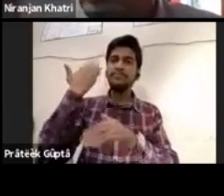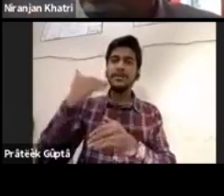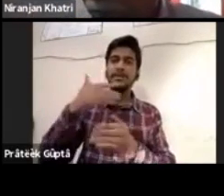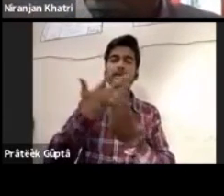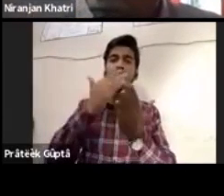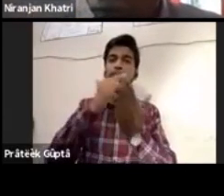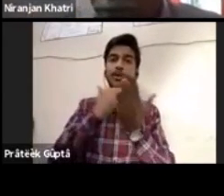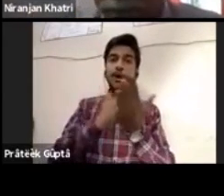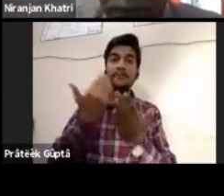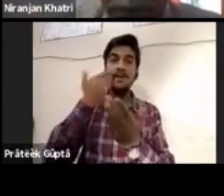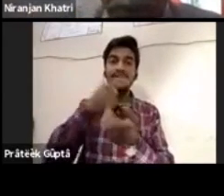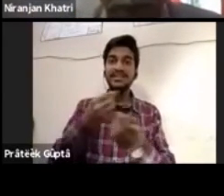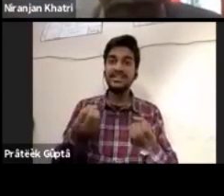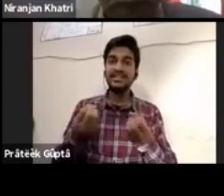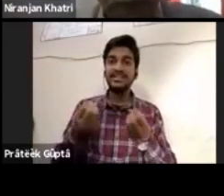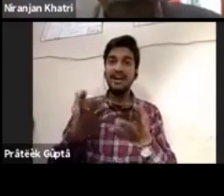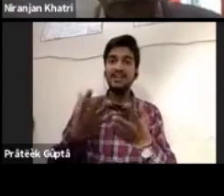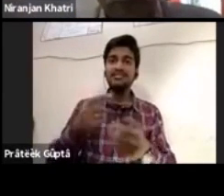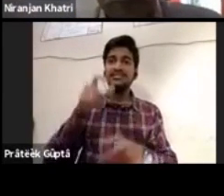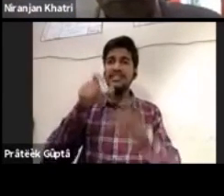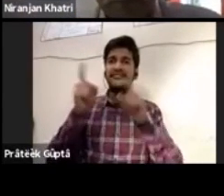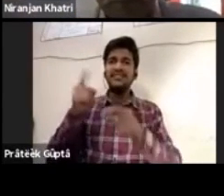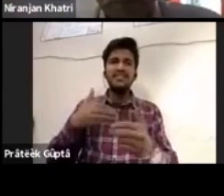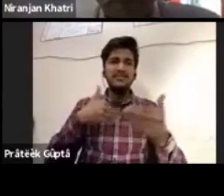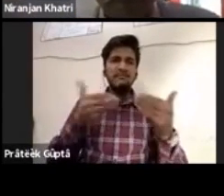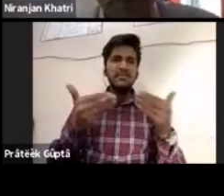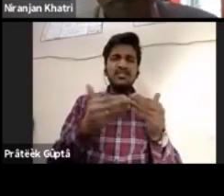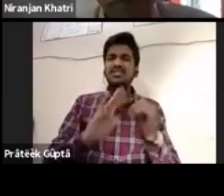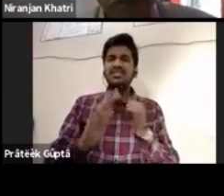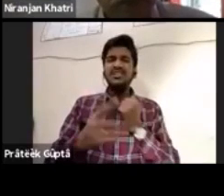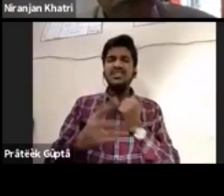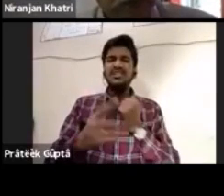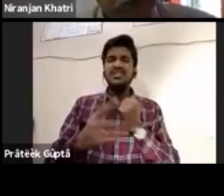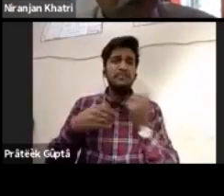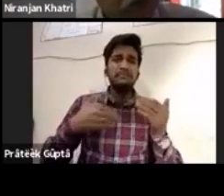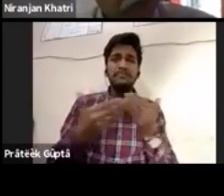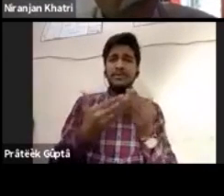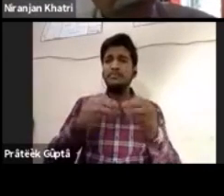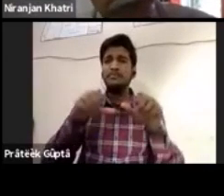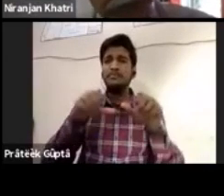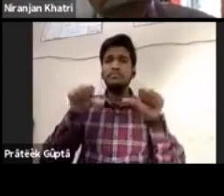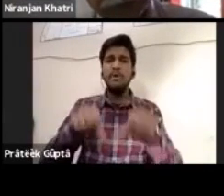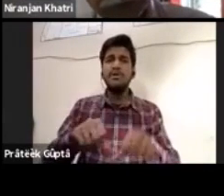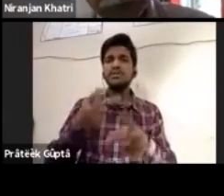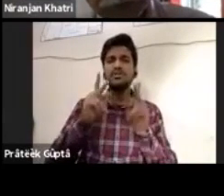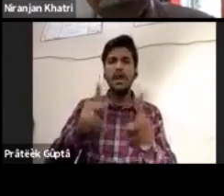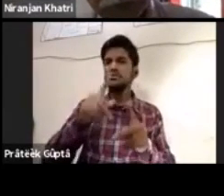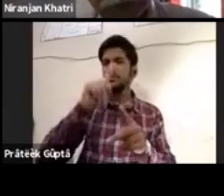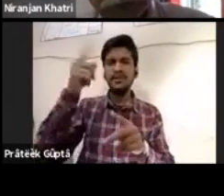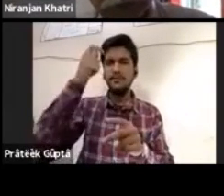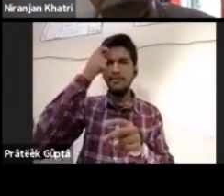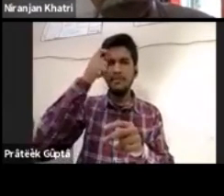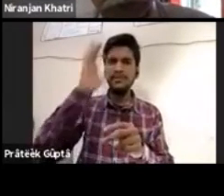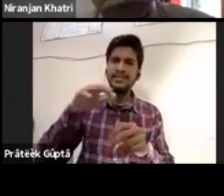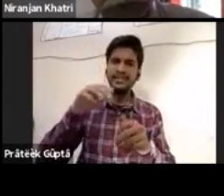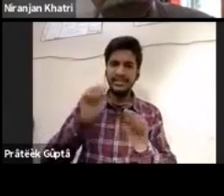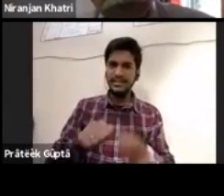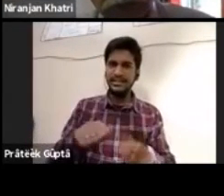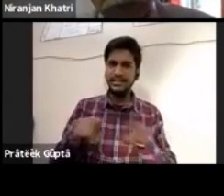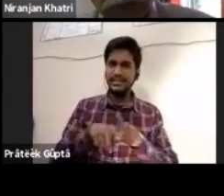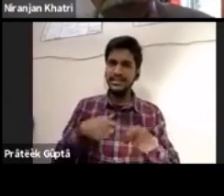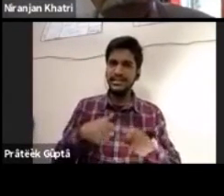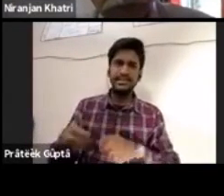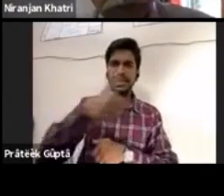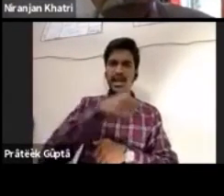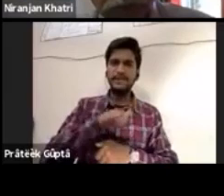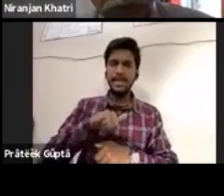स्टार्ट करते हैं तो लोग आपके पास नहीं आएंगे, लोग आपसे बात नहीं करेंगे, इट्स ए नेचुरल फिनोमिना और सबके साथ ऐसा होता है। बट मैंने देखा